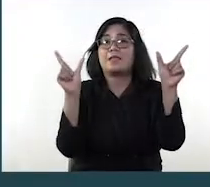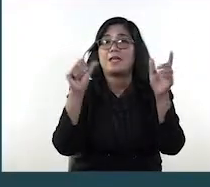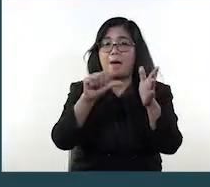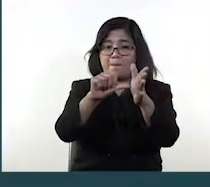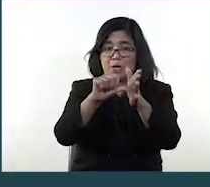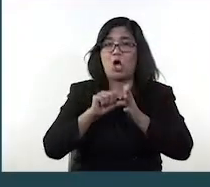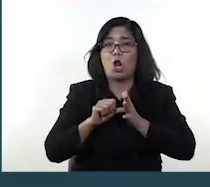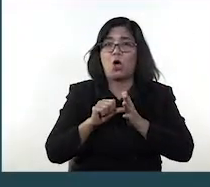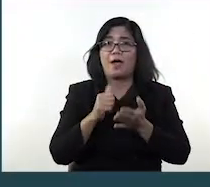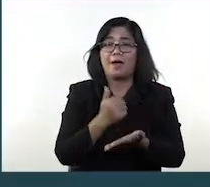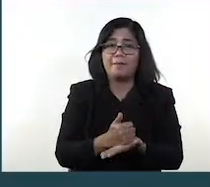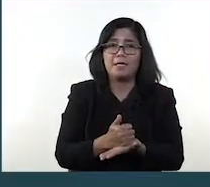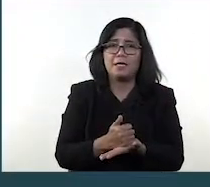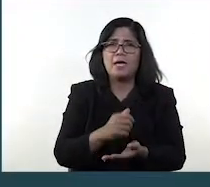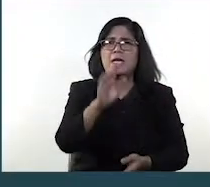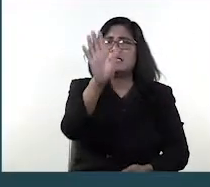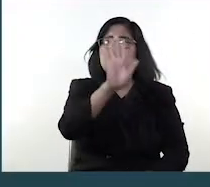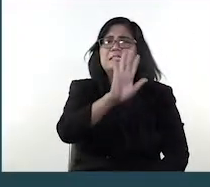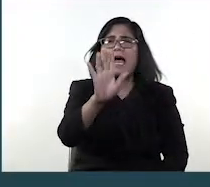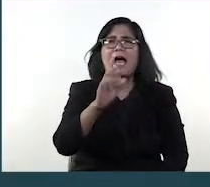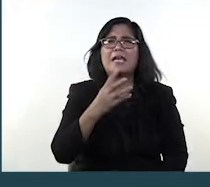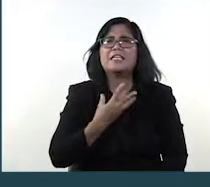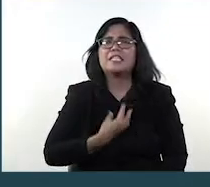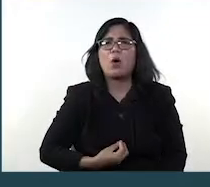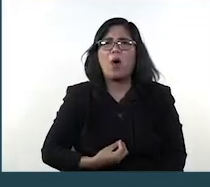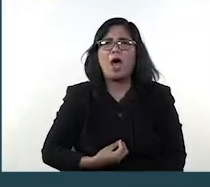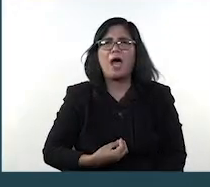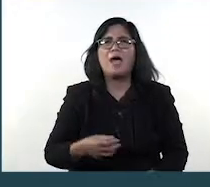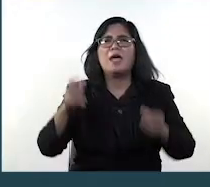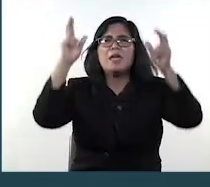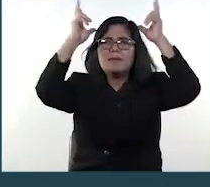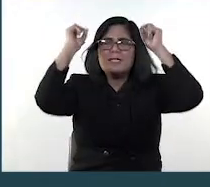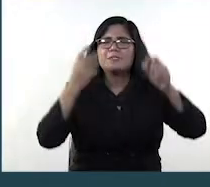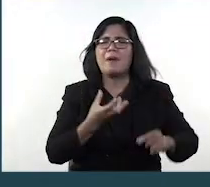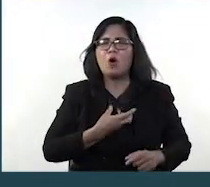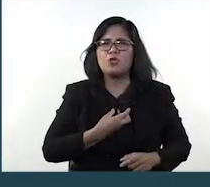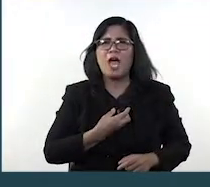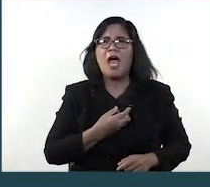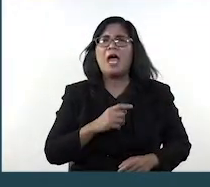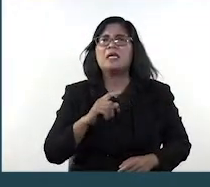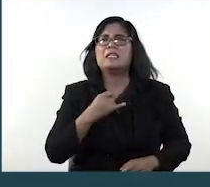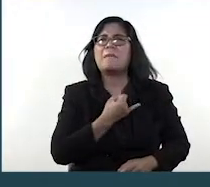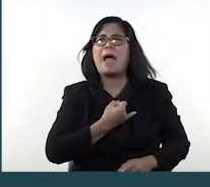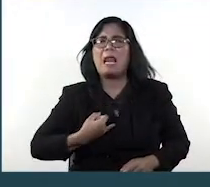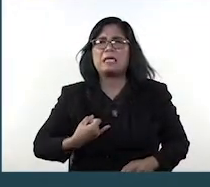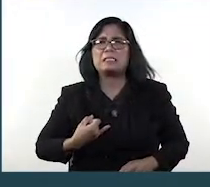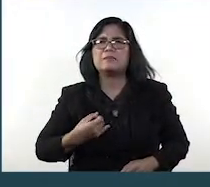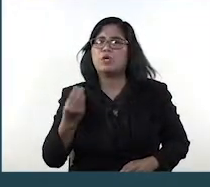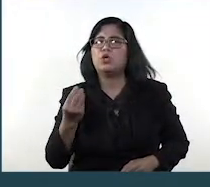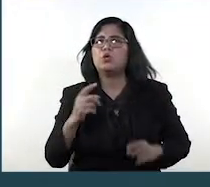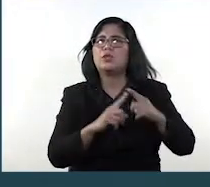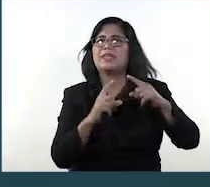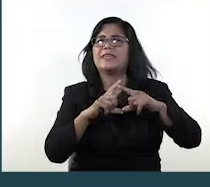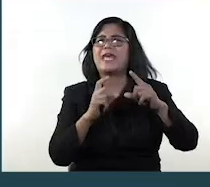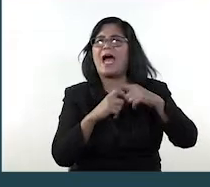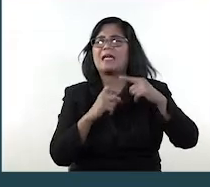Hai jangan kecewa Hai iblis maunya kau malas dan menanti takdir iblis maunya kau bersedih dan menyesali keadaan